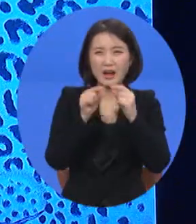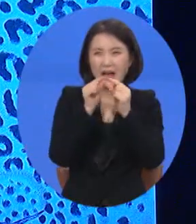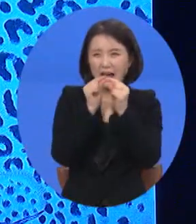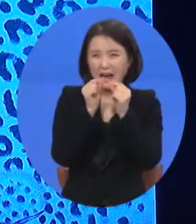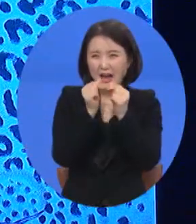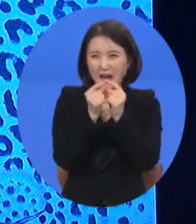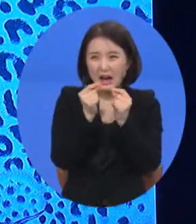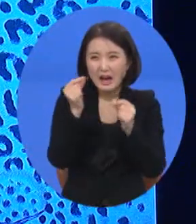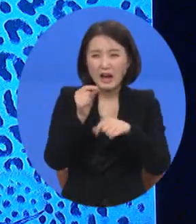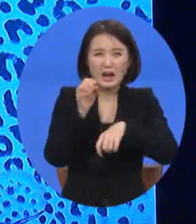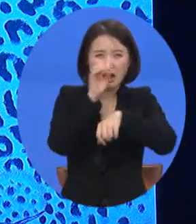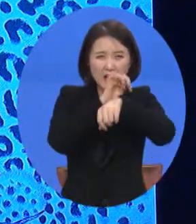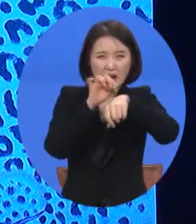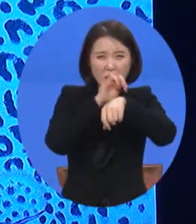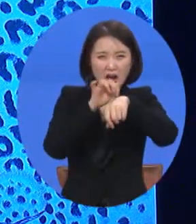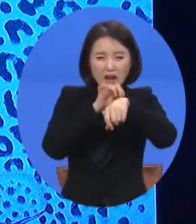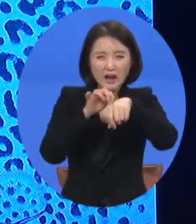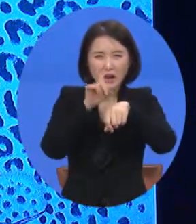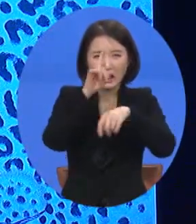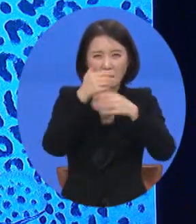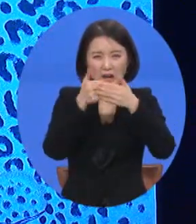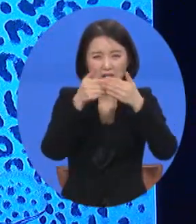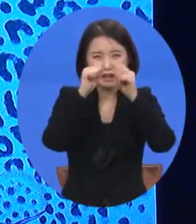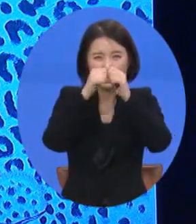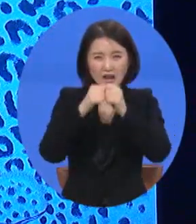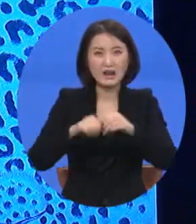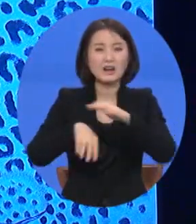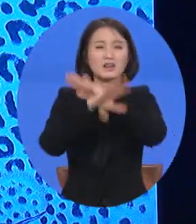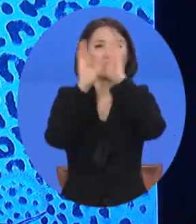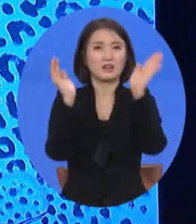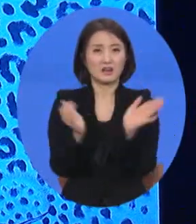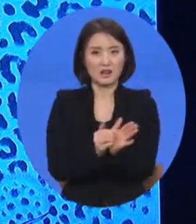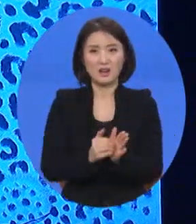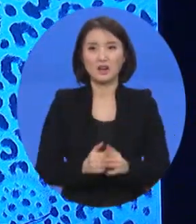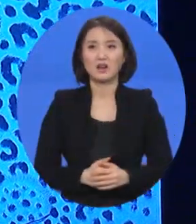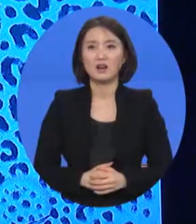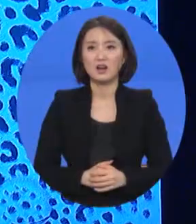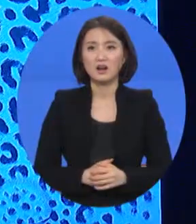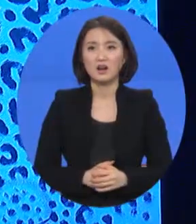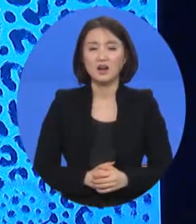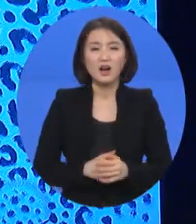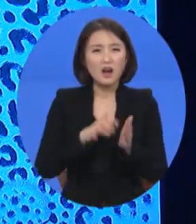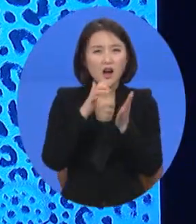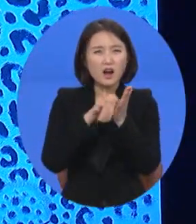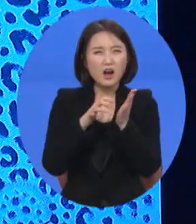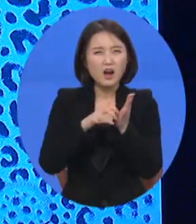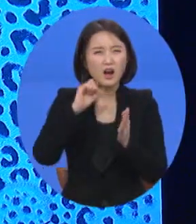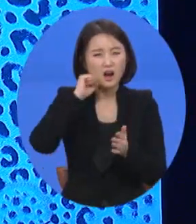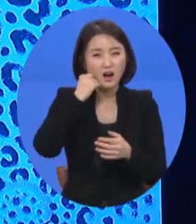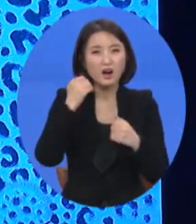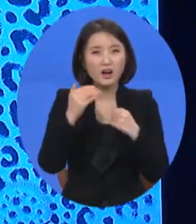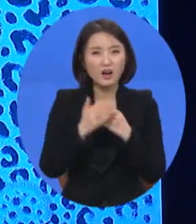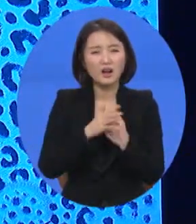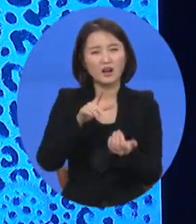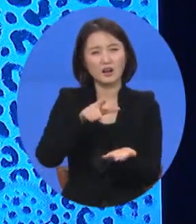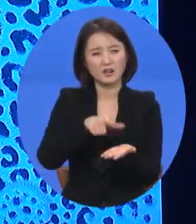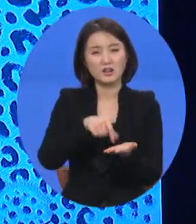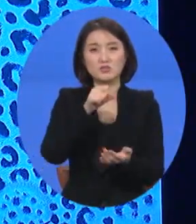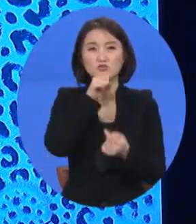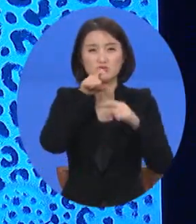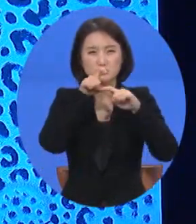그 털을 하나하나 다 그렸는데 이거 다 해볼 세미 볼수는 없어서 제가 대충 평균을 내서